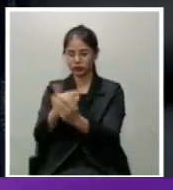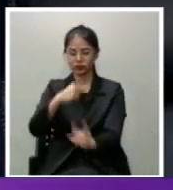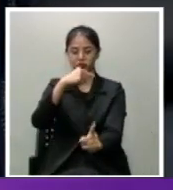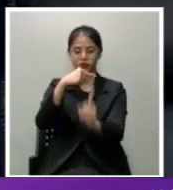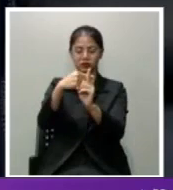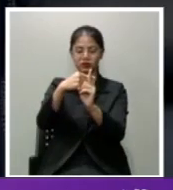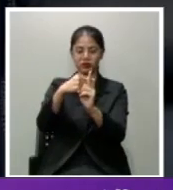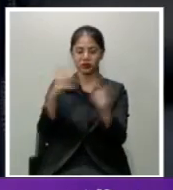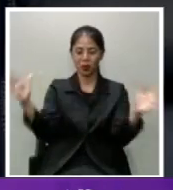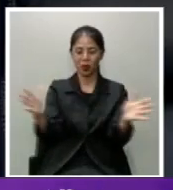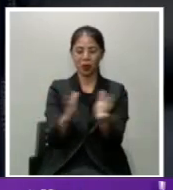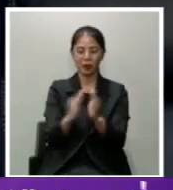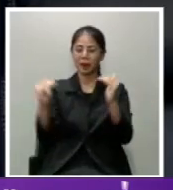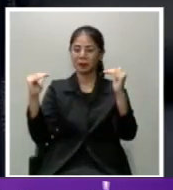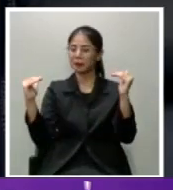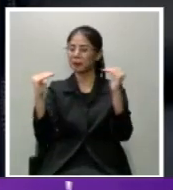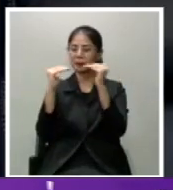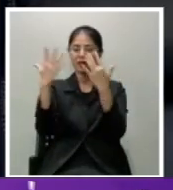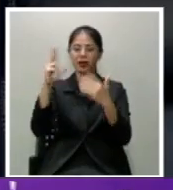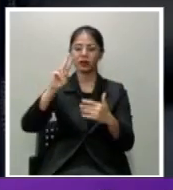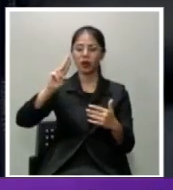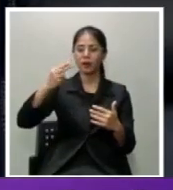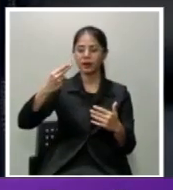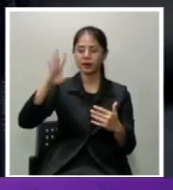า 24,000 ล้านเลยครับ